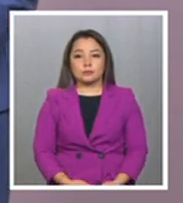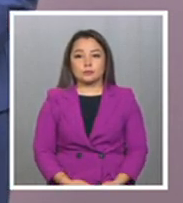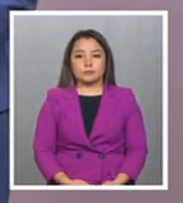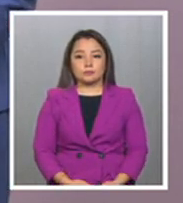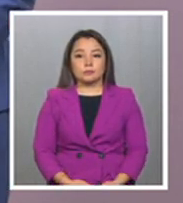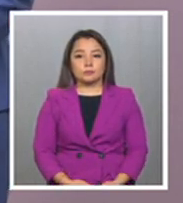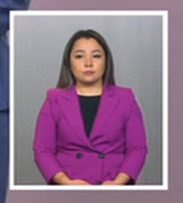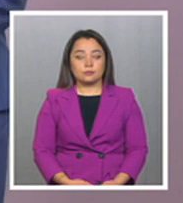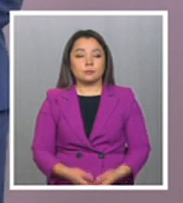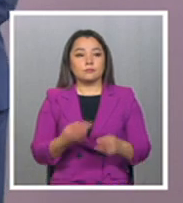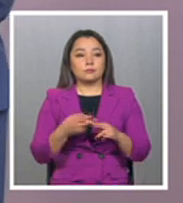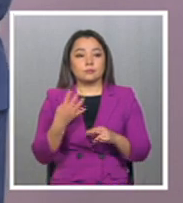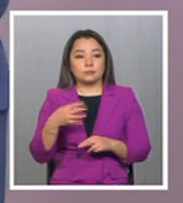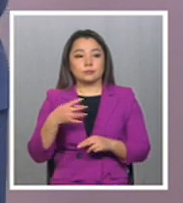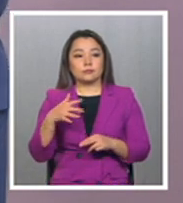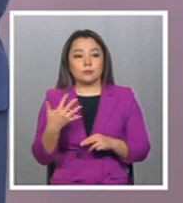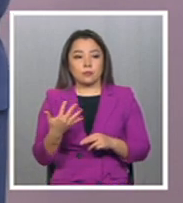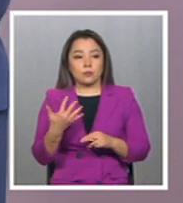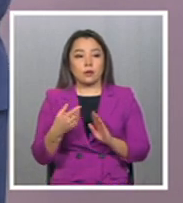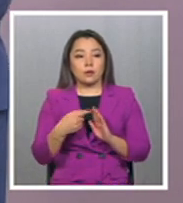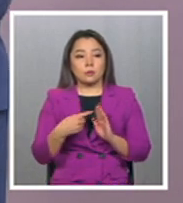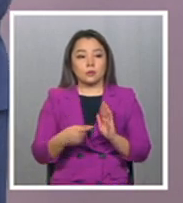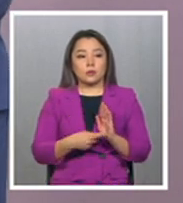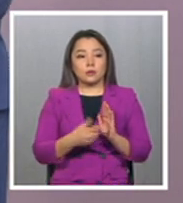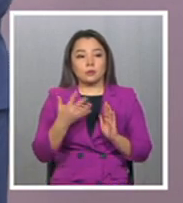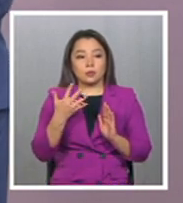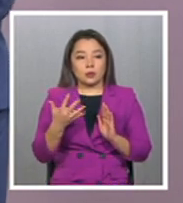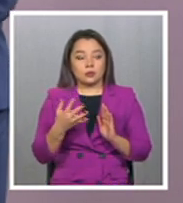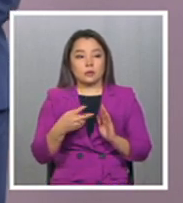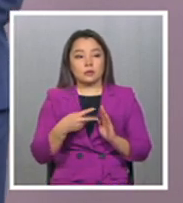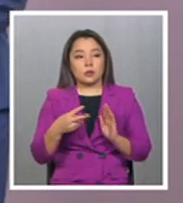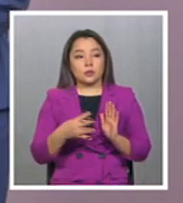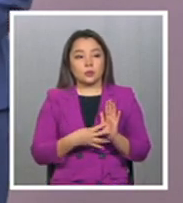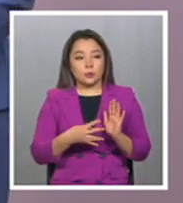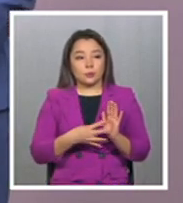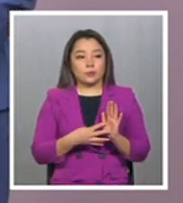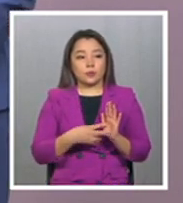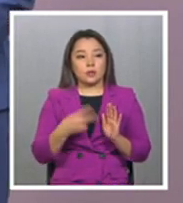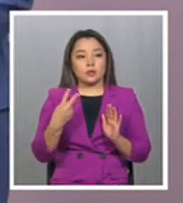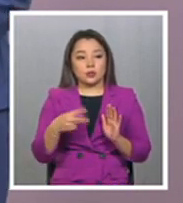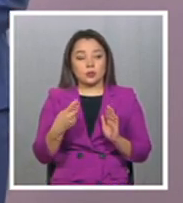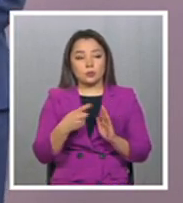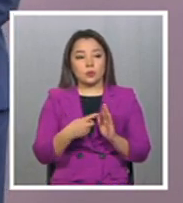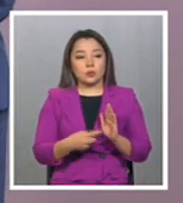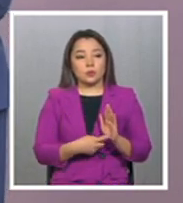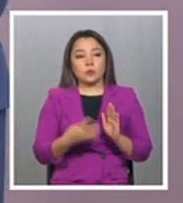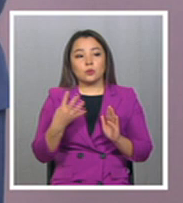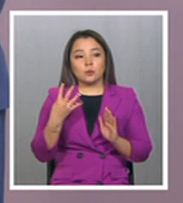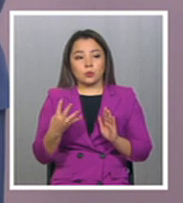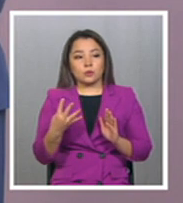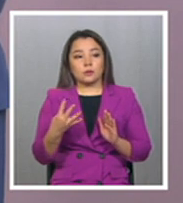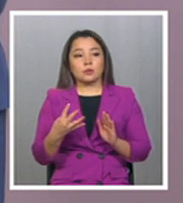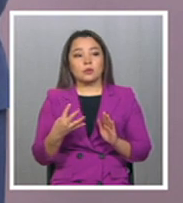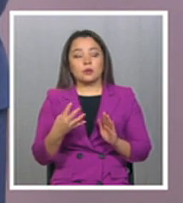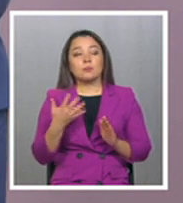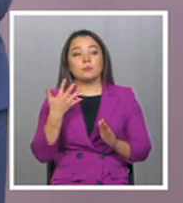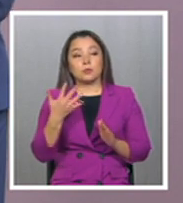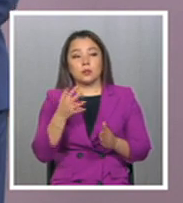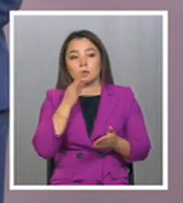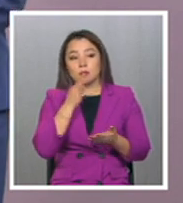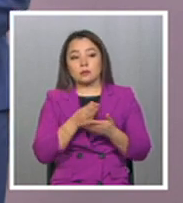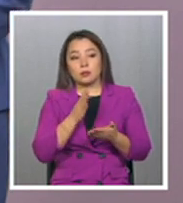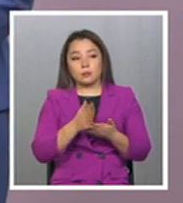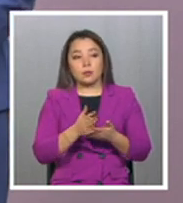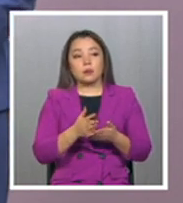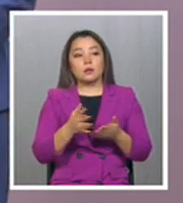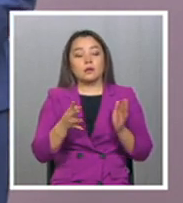45 пен 5 сандарының бөліндісі 9-ға тең. 20 мен 4 сандарының бөліндісі 5-ке тең. 45